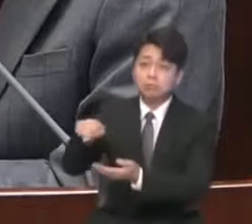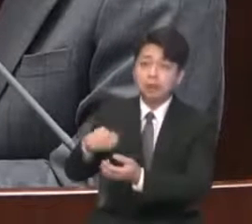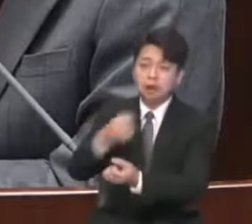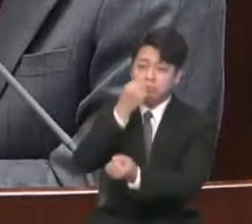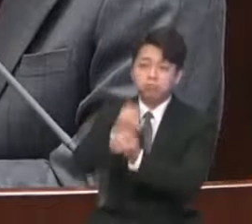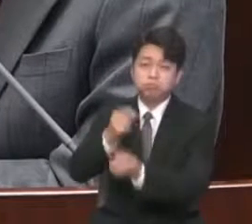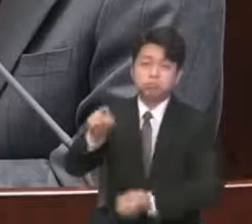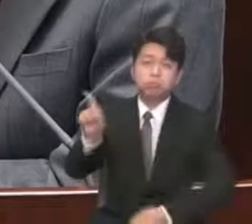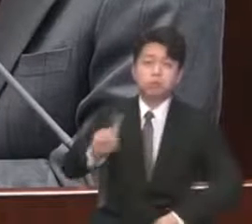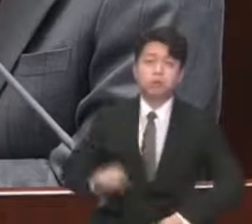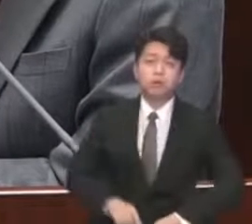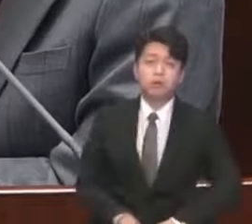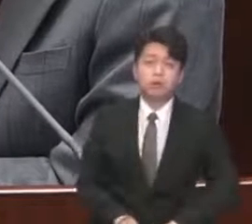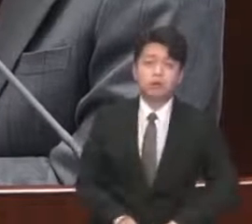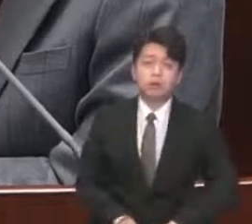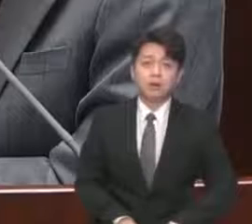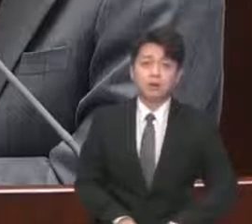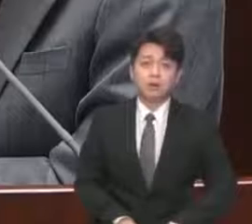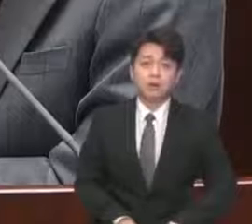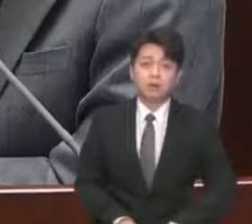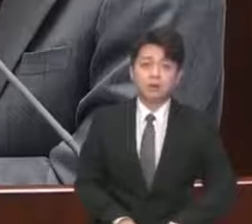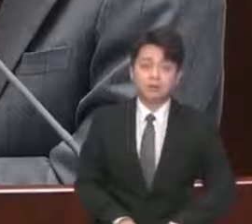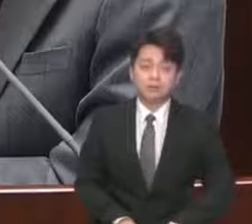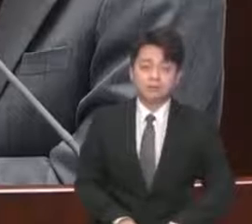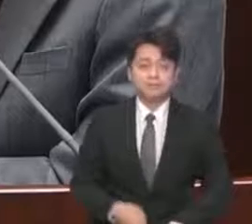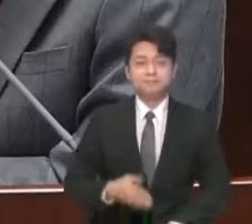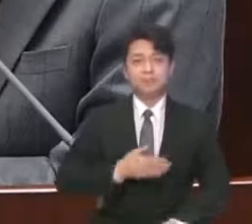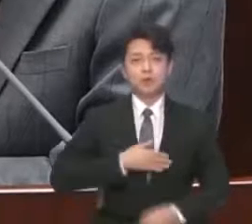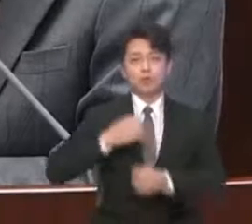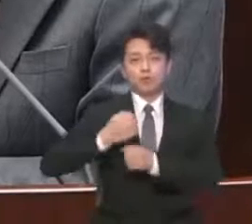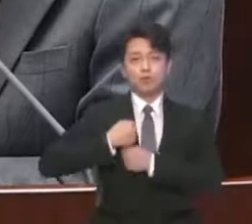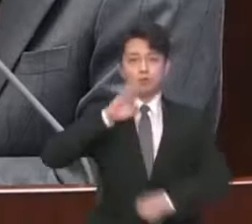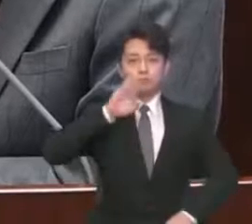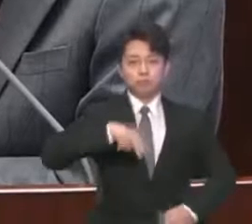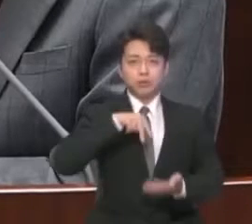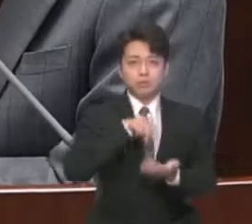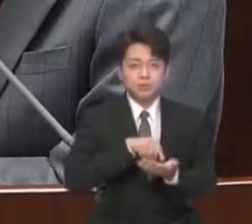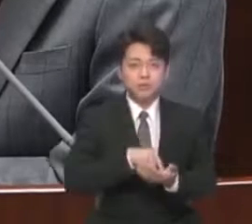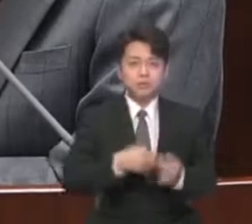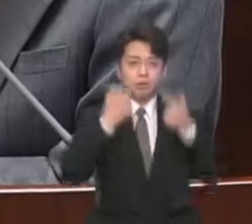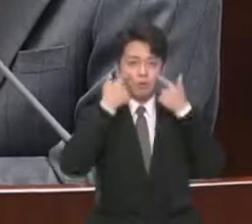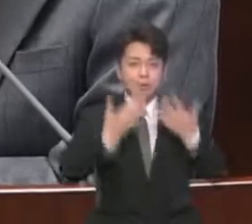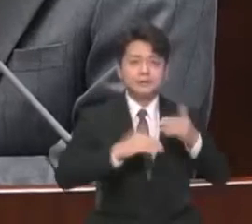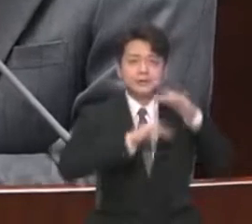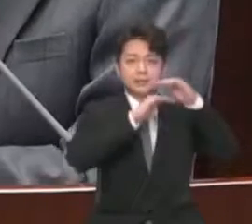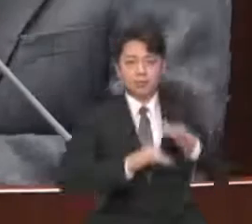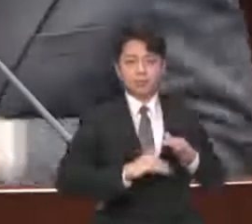국방부에서 발표한 내용은 사실에 있는 내용만 발표한 것으로 제가 알고 있습니다.